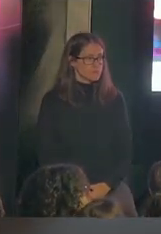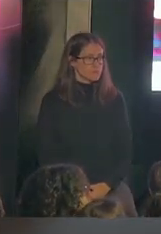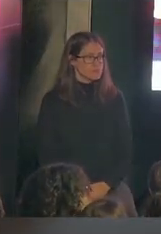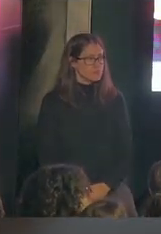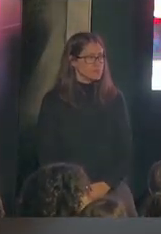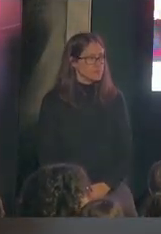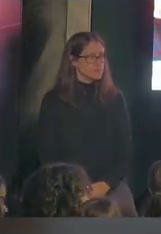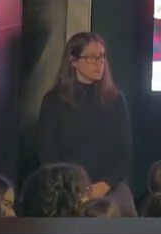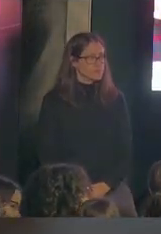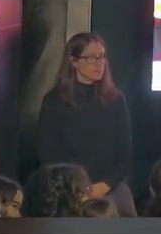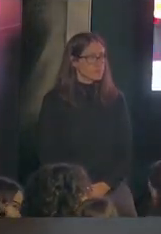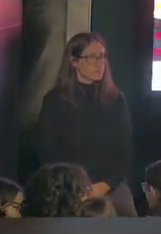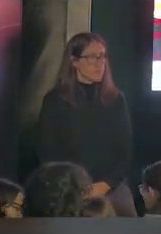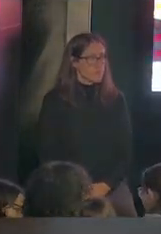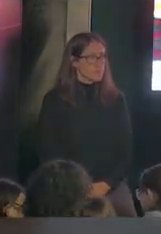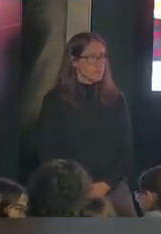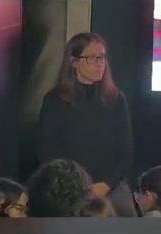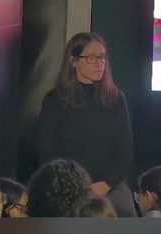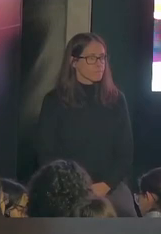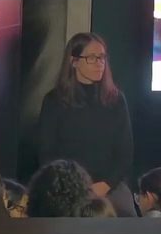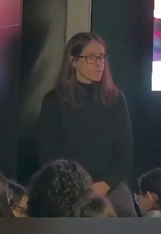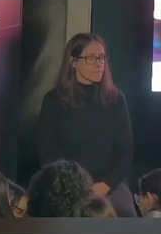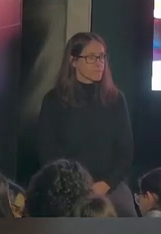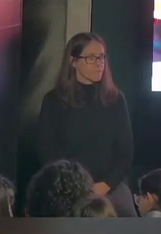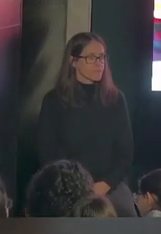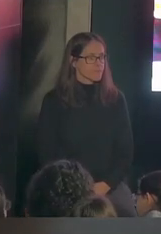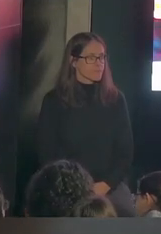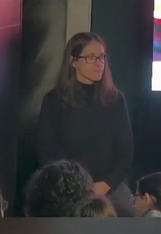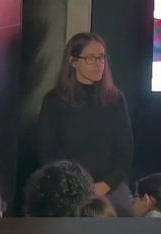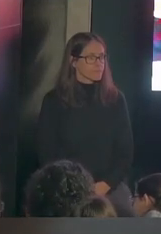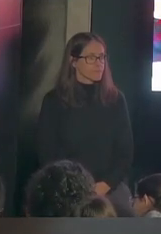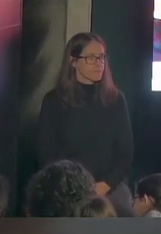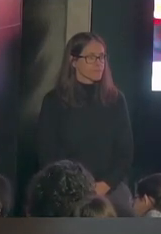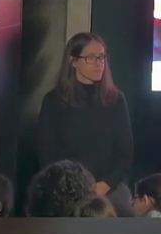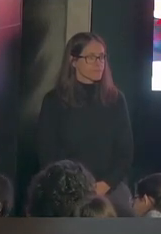Va, afegirem ja la fibra.